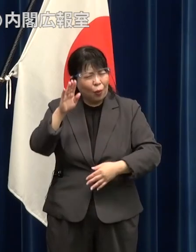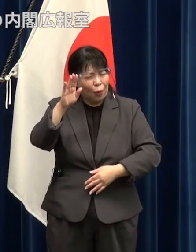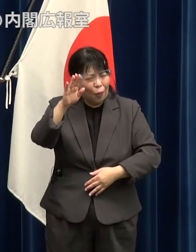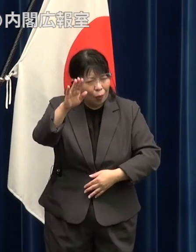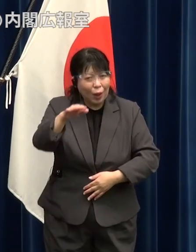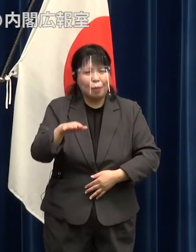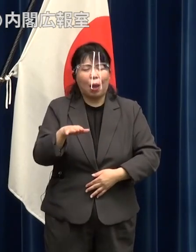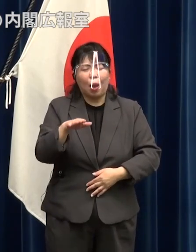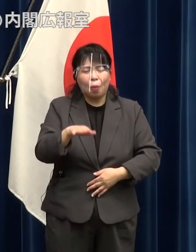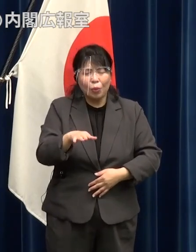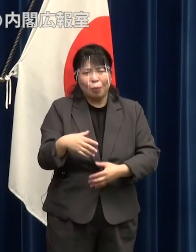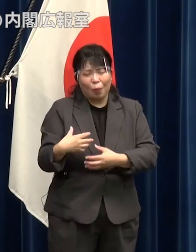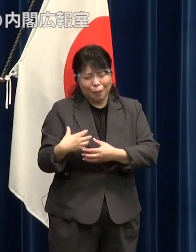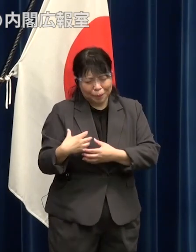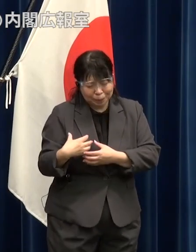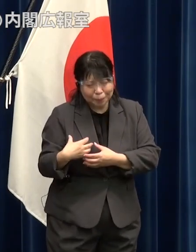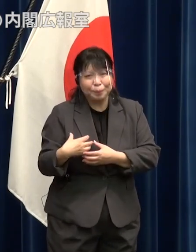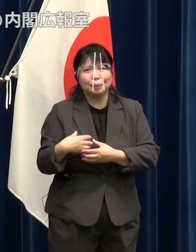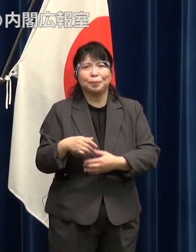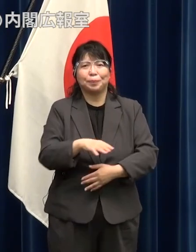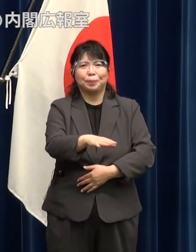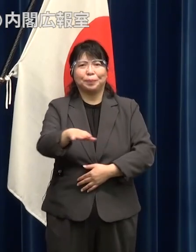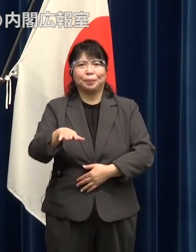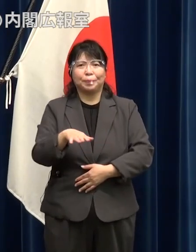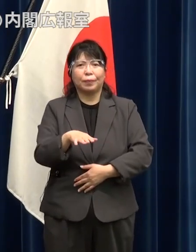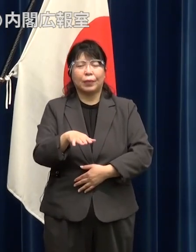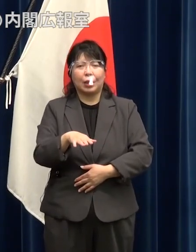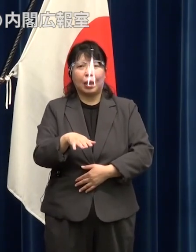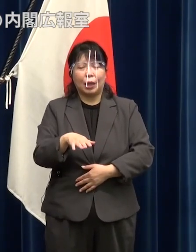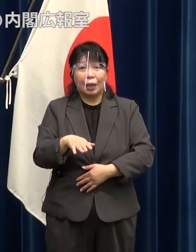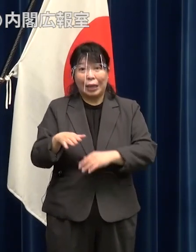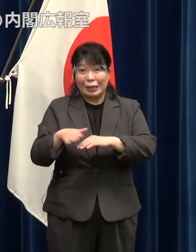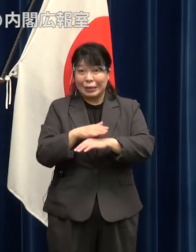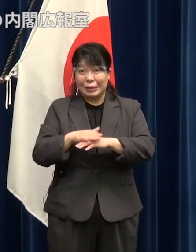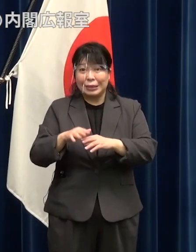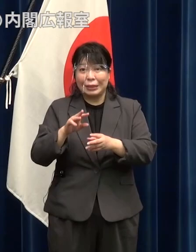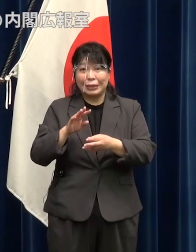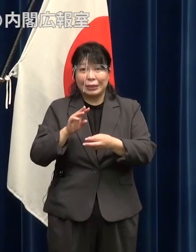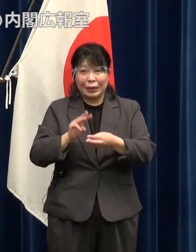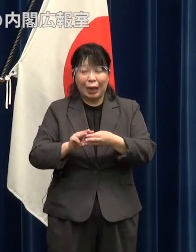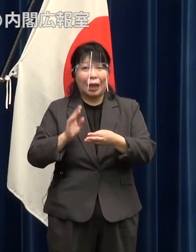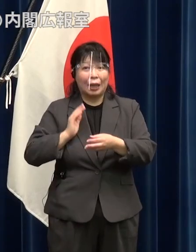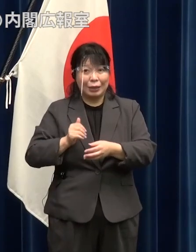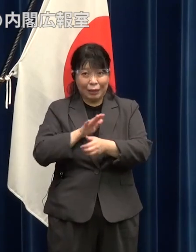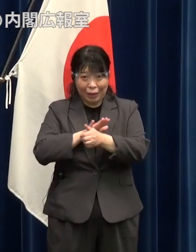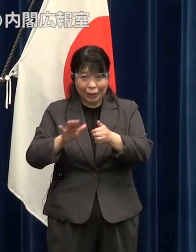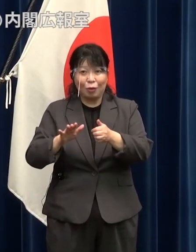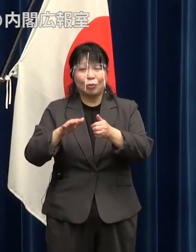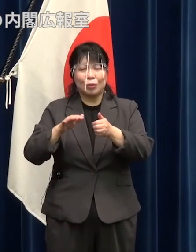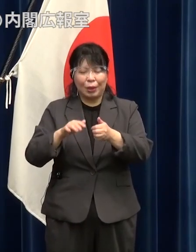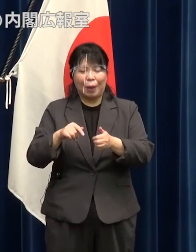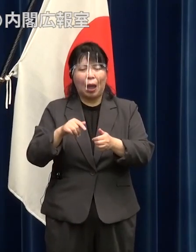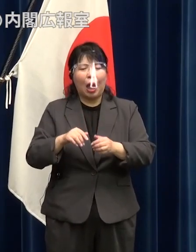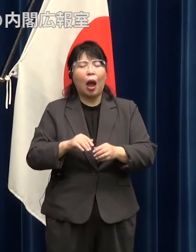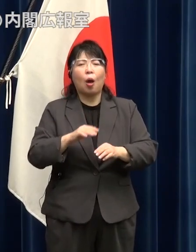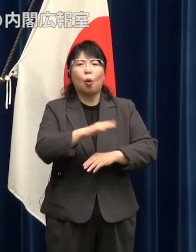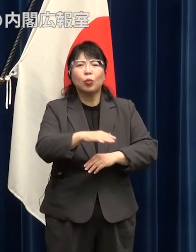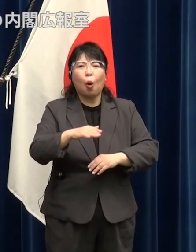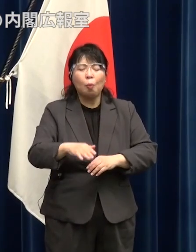。岸田内閣として引き続き子ども真ん中政策を徹底してまいります